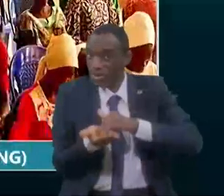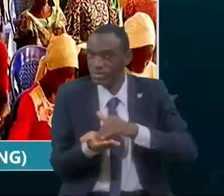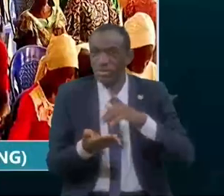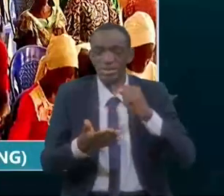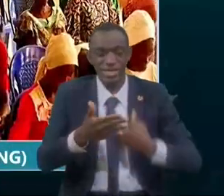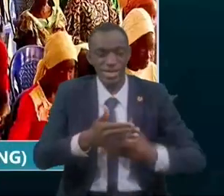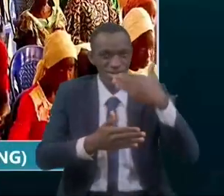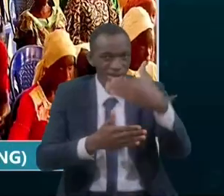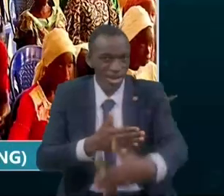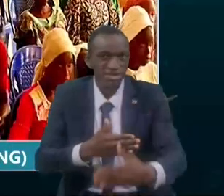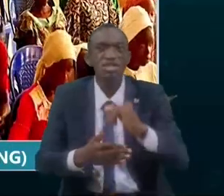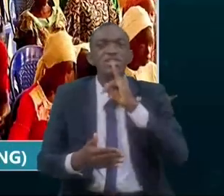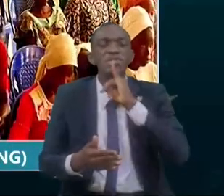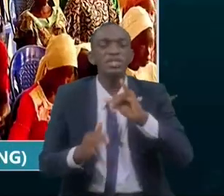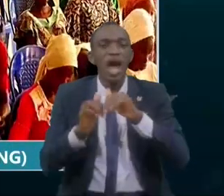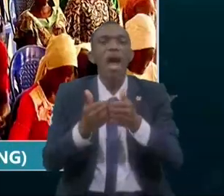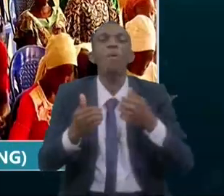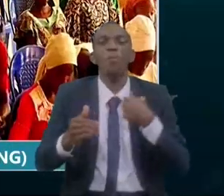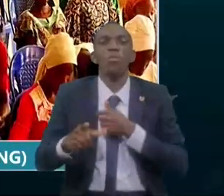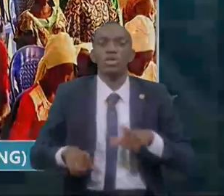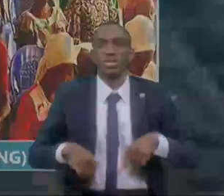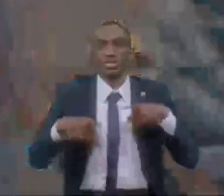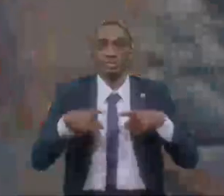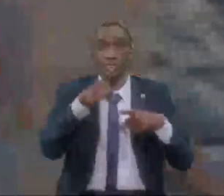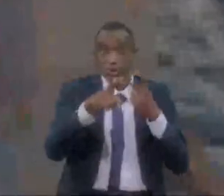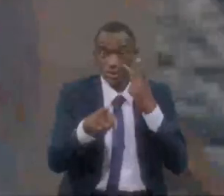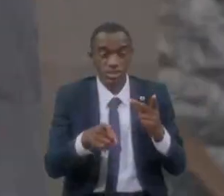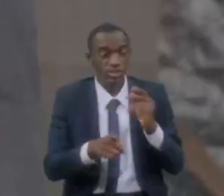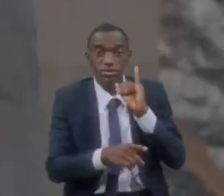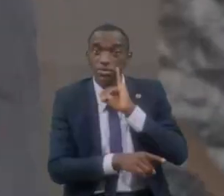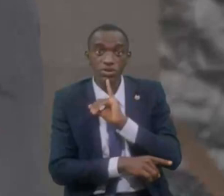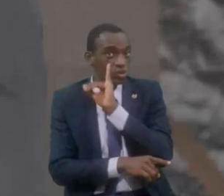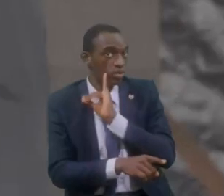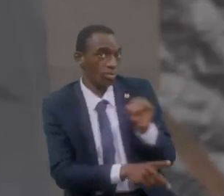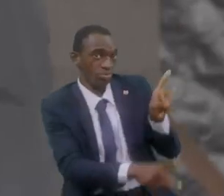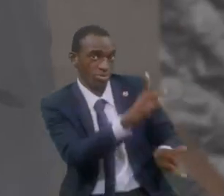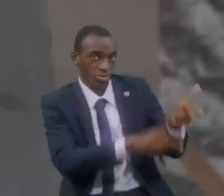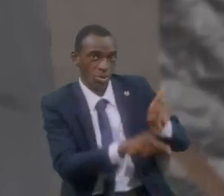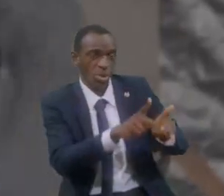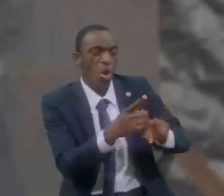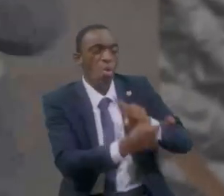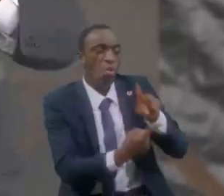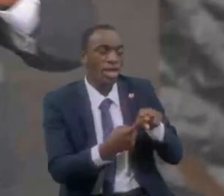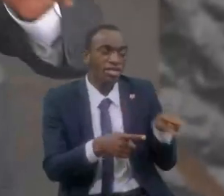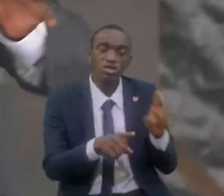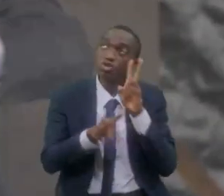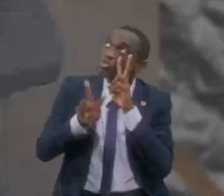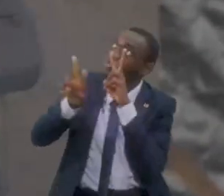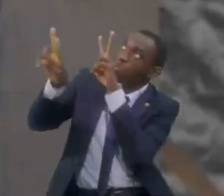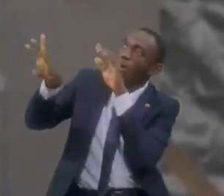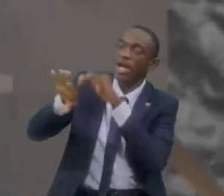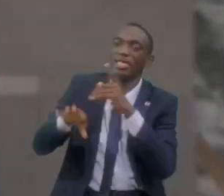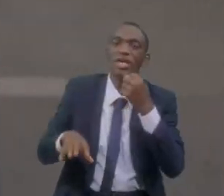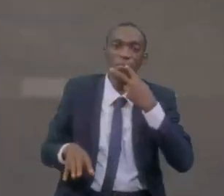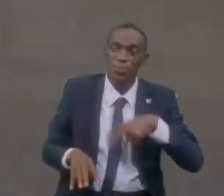l'étape suivante, c'est que nous vivons. Vous voyez les enfants d'Israël, quand ils ont regardé les serpents d'airain,